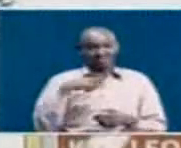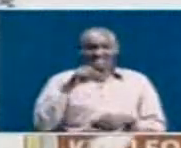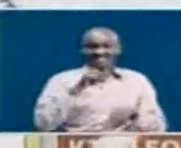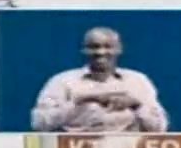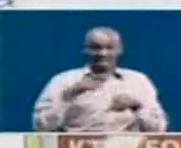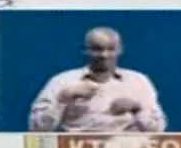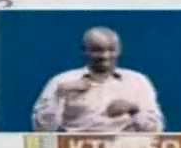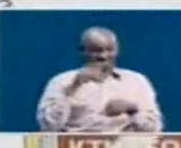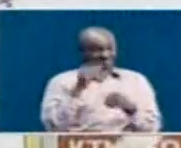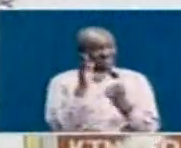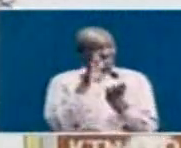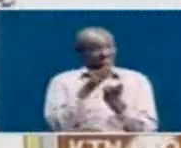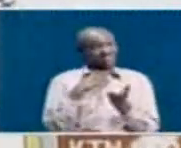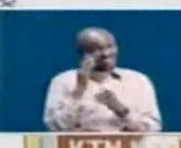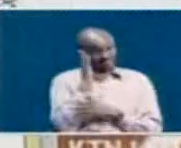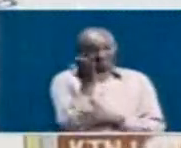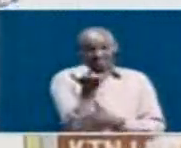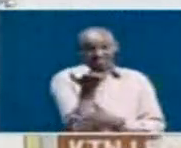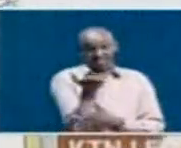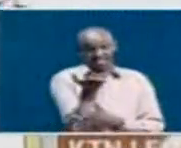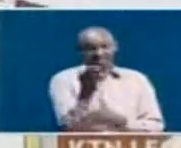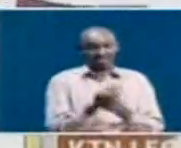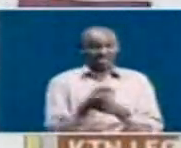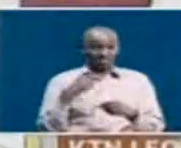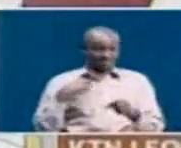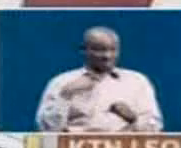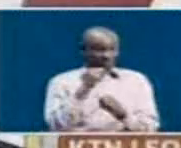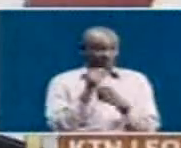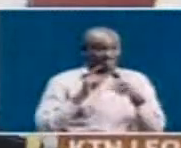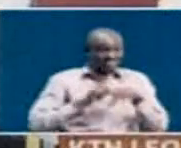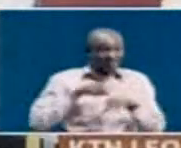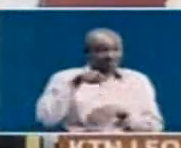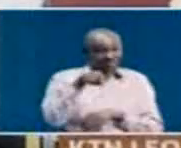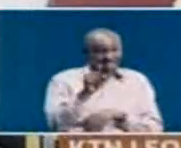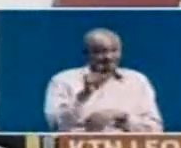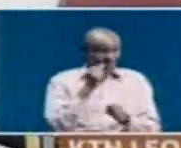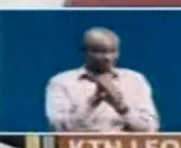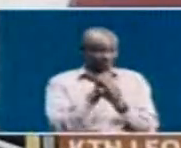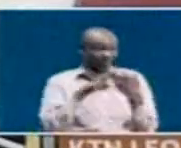anaponi laza chini, na anaponi